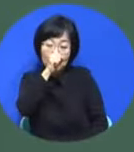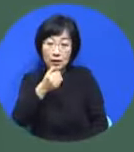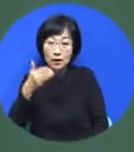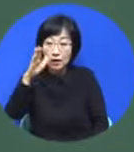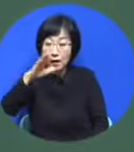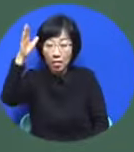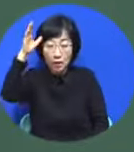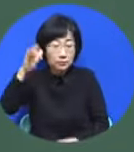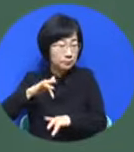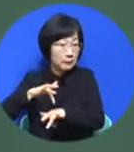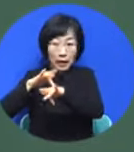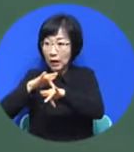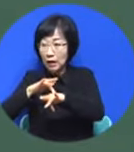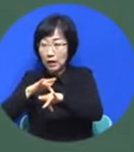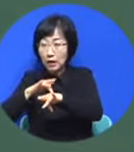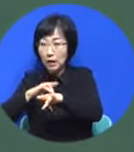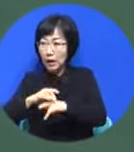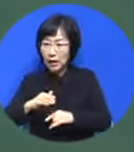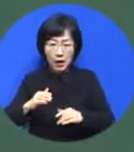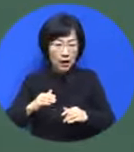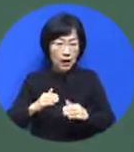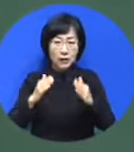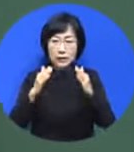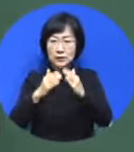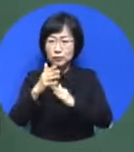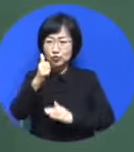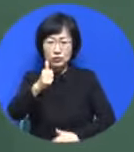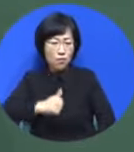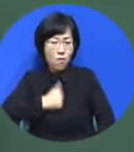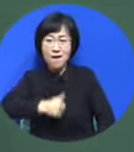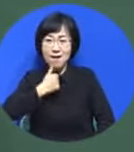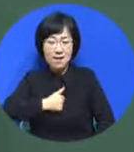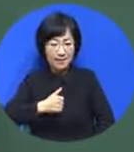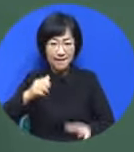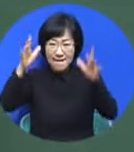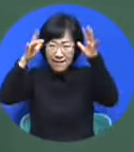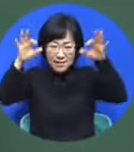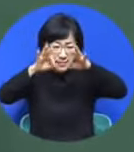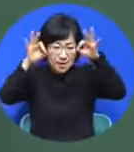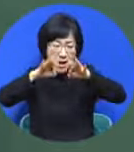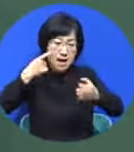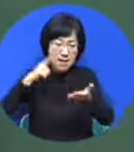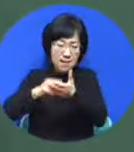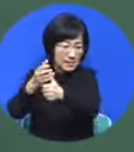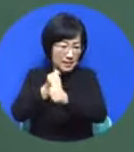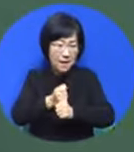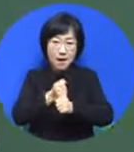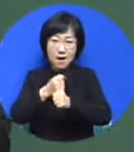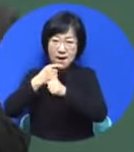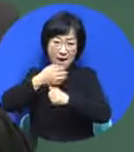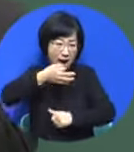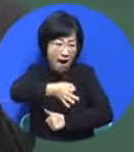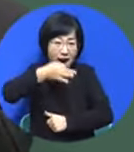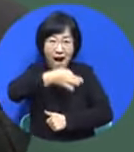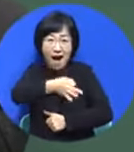who had a dog, and the dog ran away. 말이야, 개 찾아오라고. And the owner was very upset. 근데 누구 보고